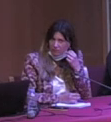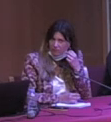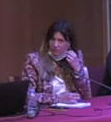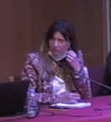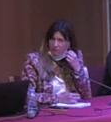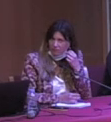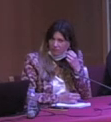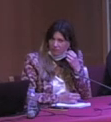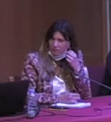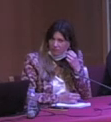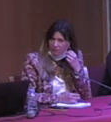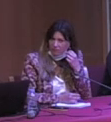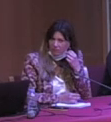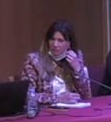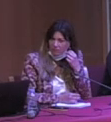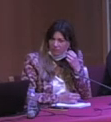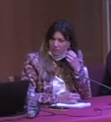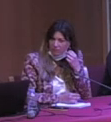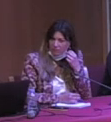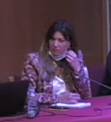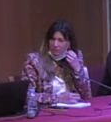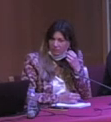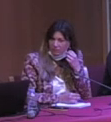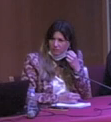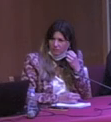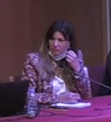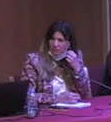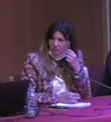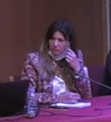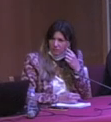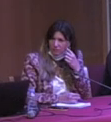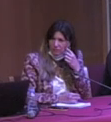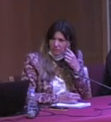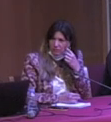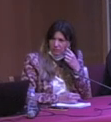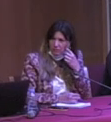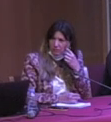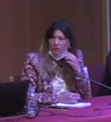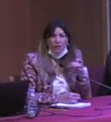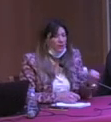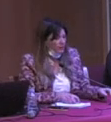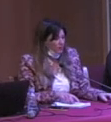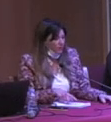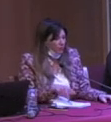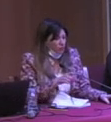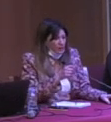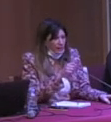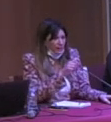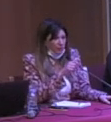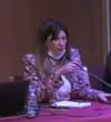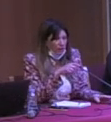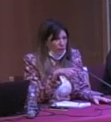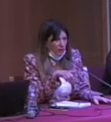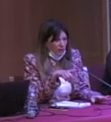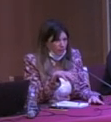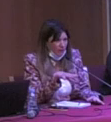privada, donat que són gairebé transcorreix per espais públics. No sé si segurament serà del... Jo crec que